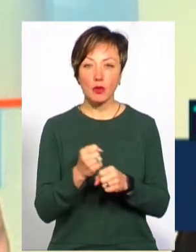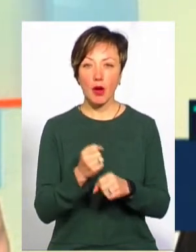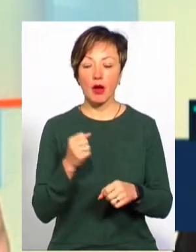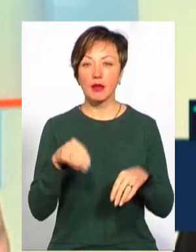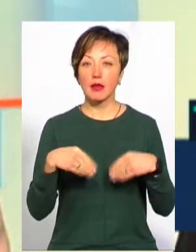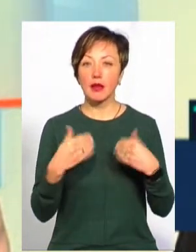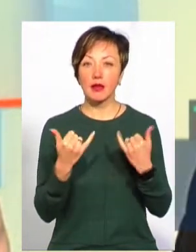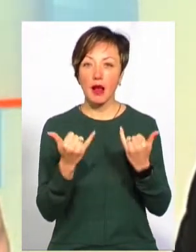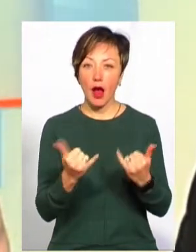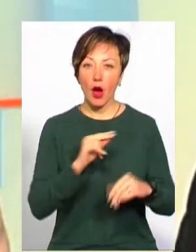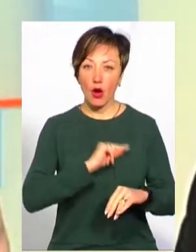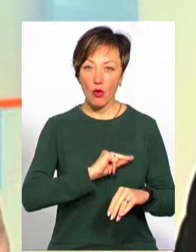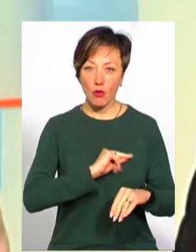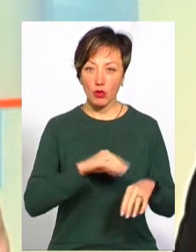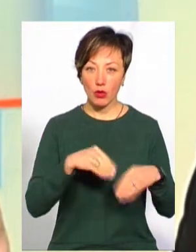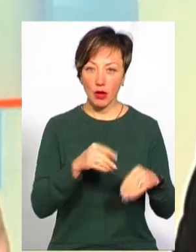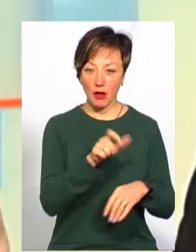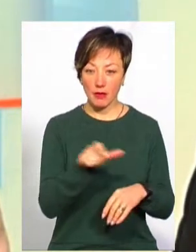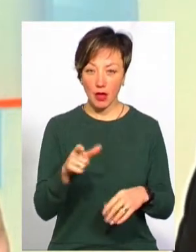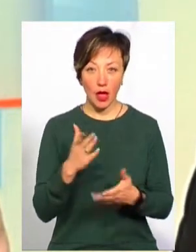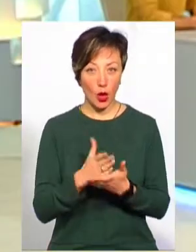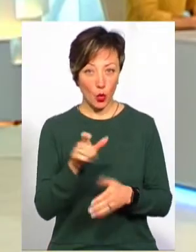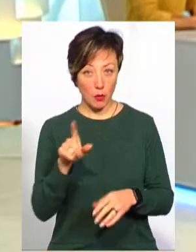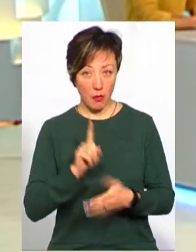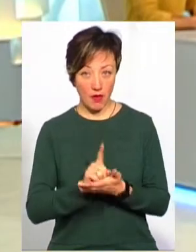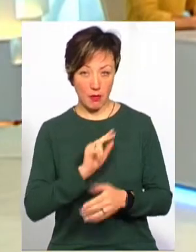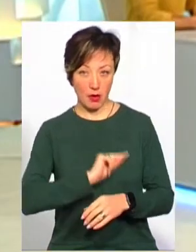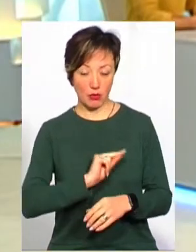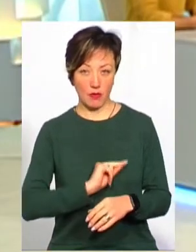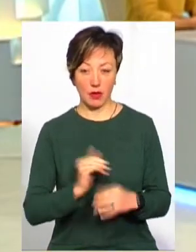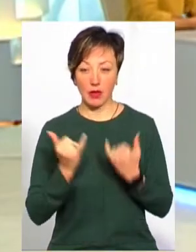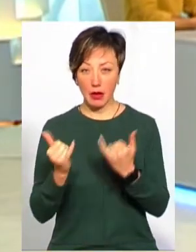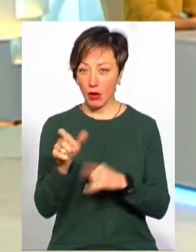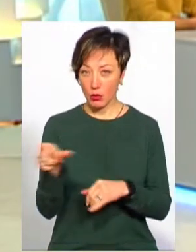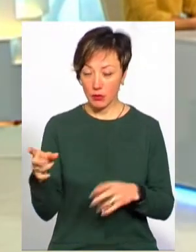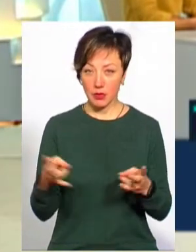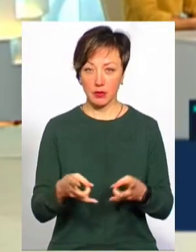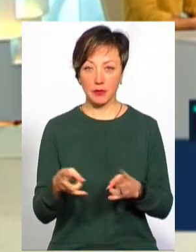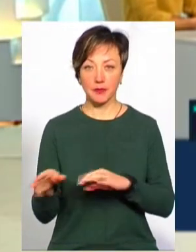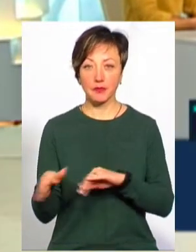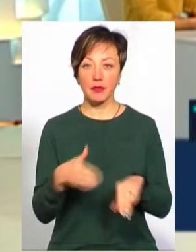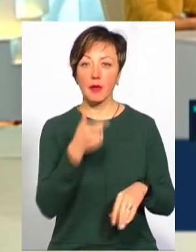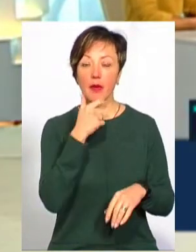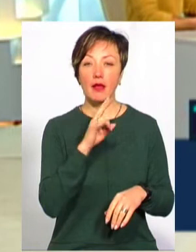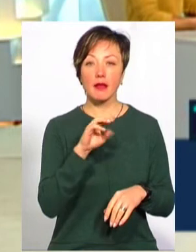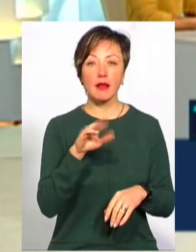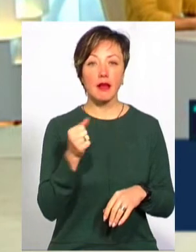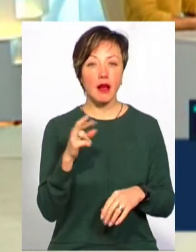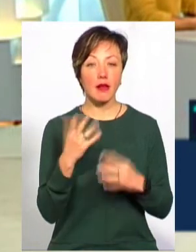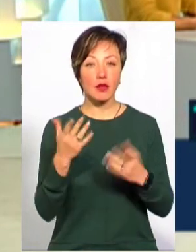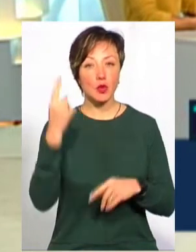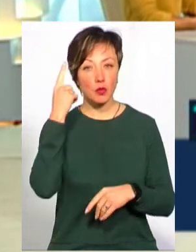для роботодавців. Ну є ще ж люди, які повинні працювати. Угу. А пані Наталі, як ви думаєте? Справа в тім,